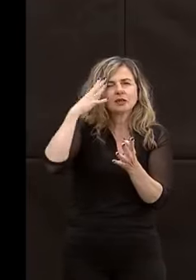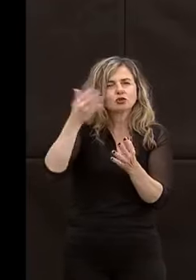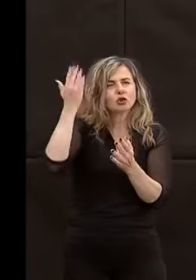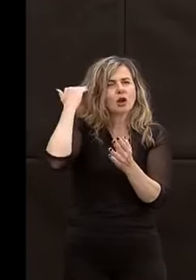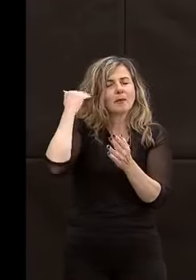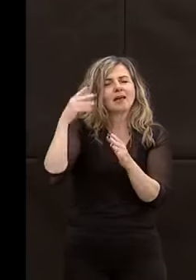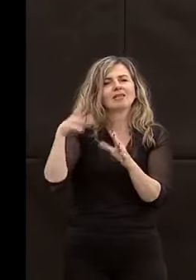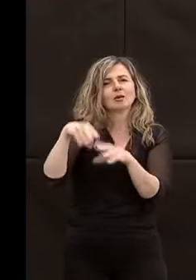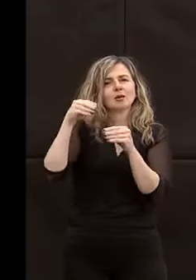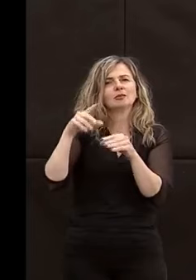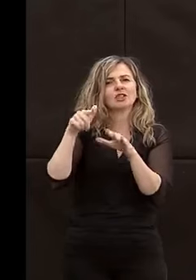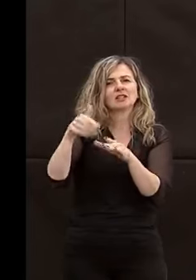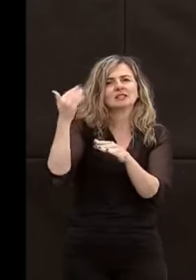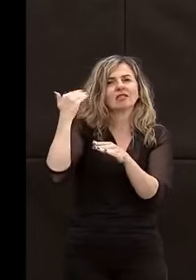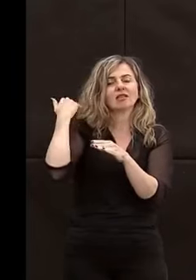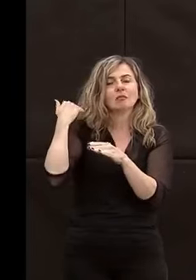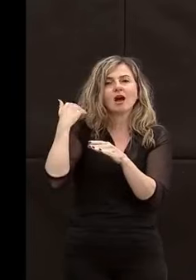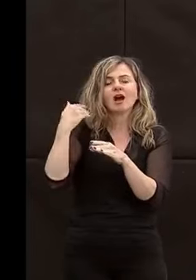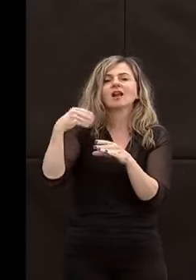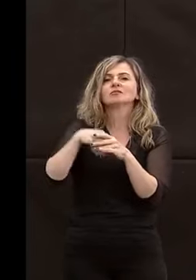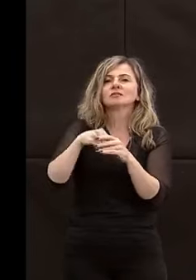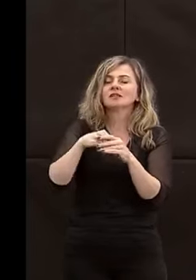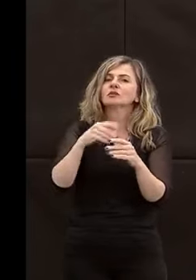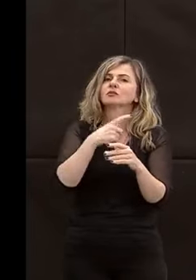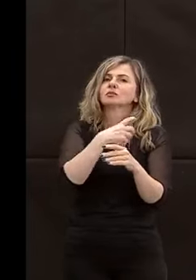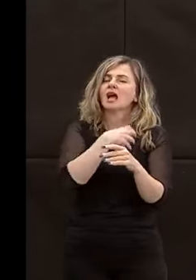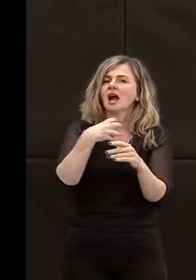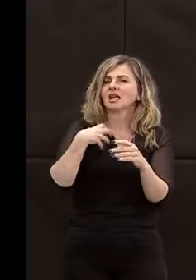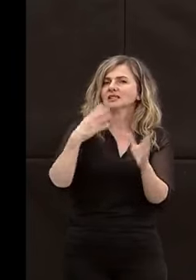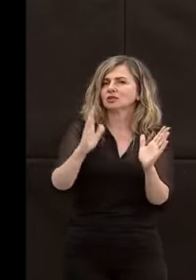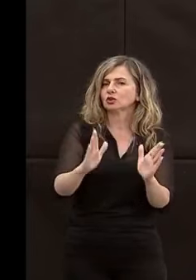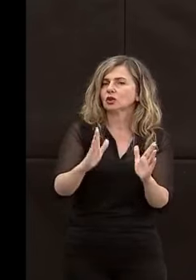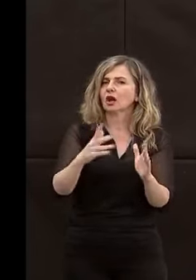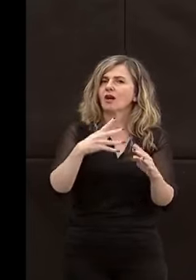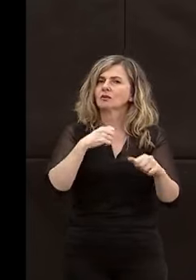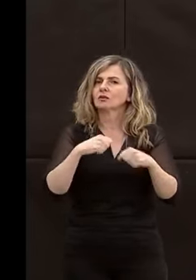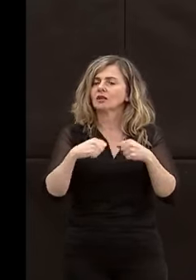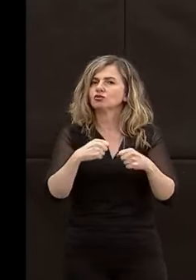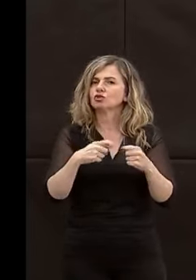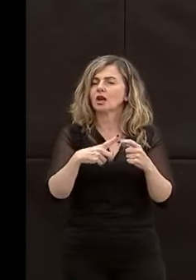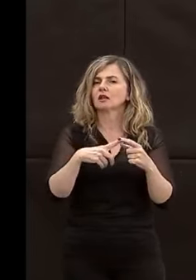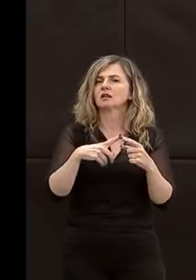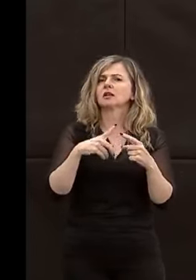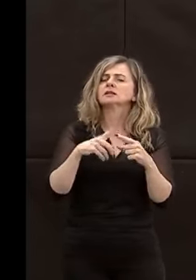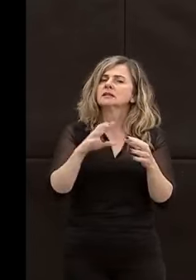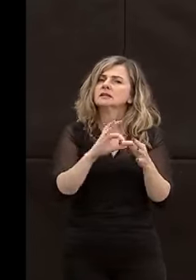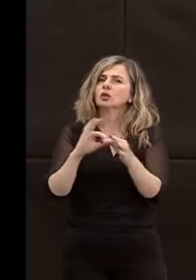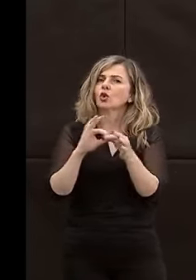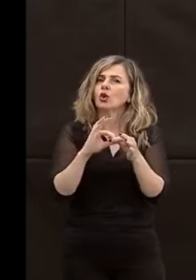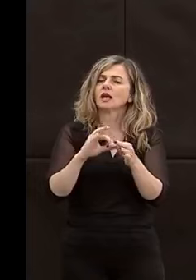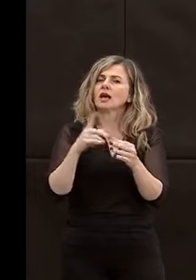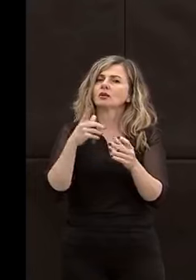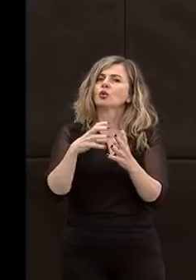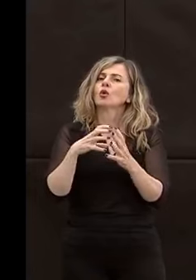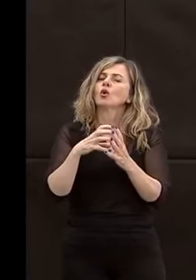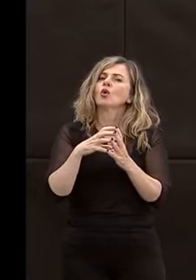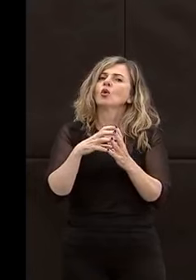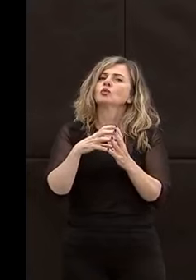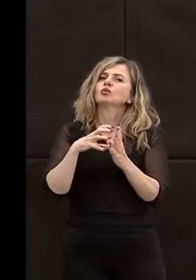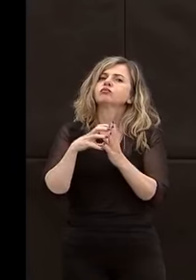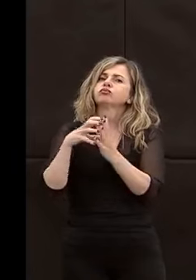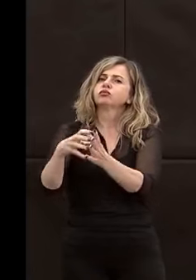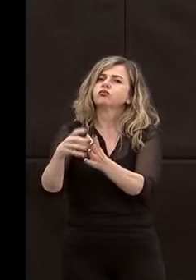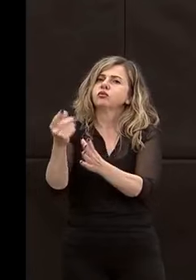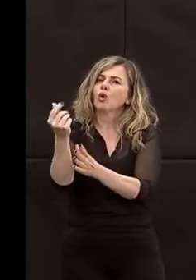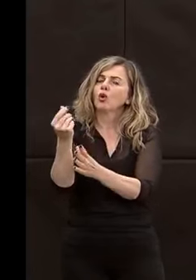settimane da parte dell'assessorato da parte dei dirigenti del funzionario è legato a un fondo a un fondo di sviluppo dell'agricoltura